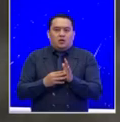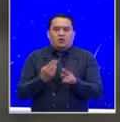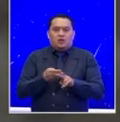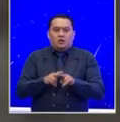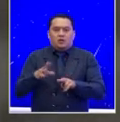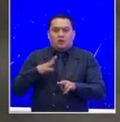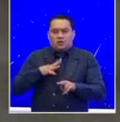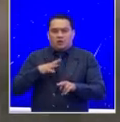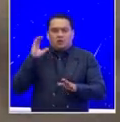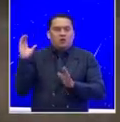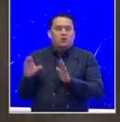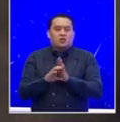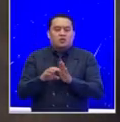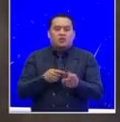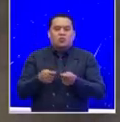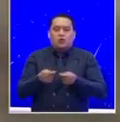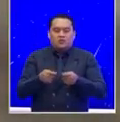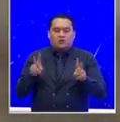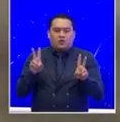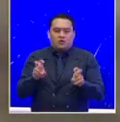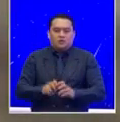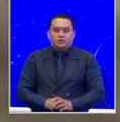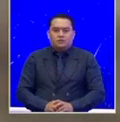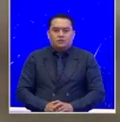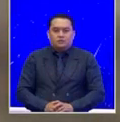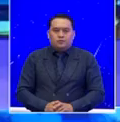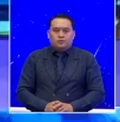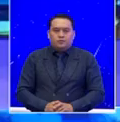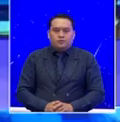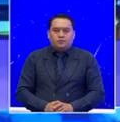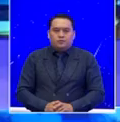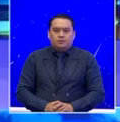379 «Неповиновение представителю власти».